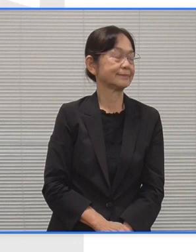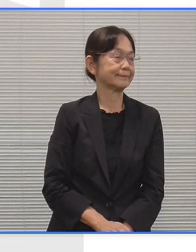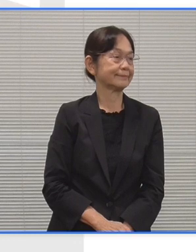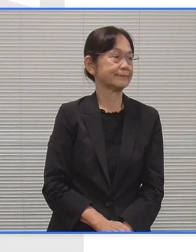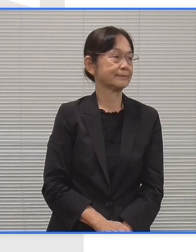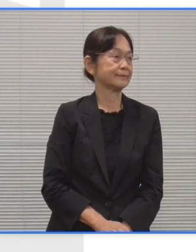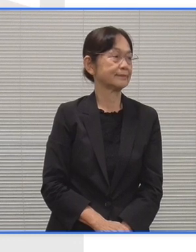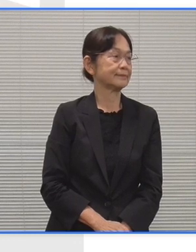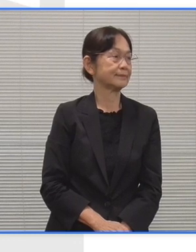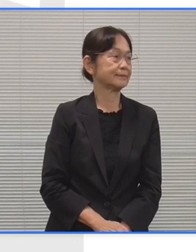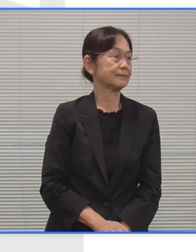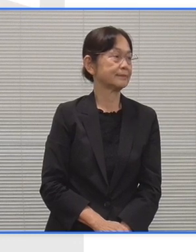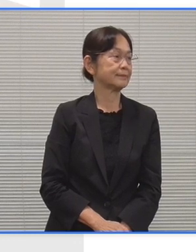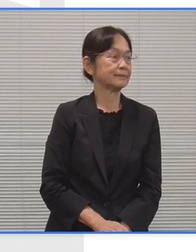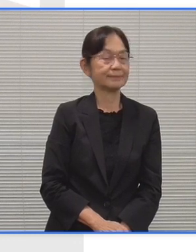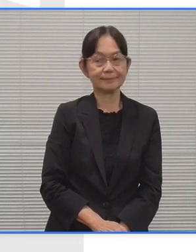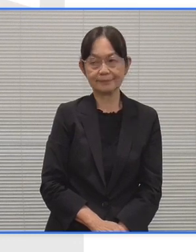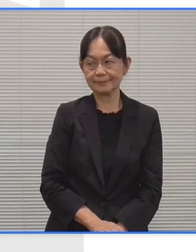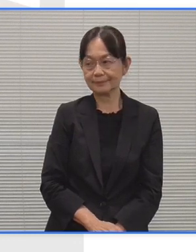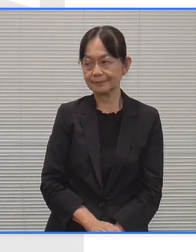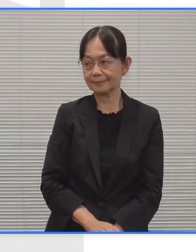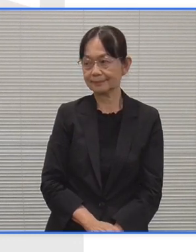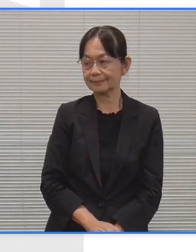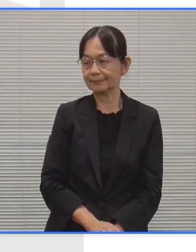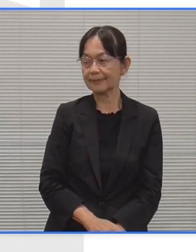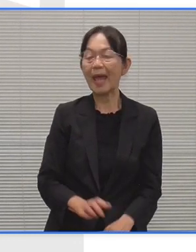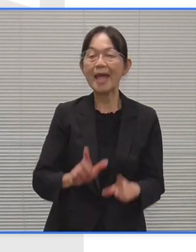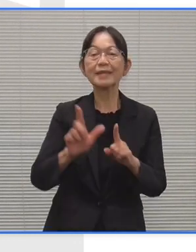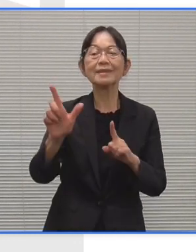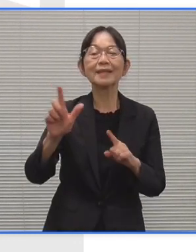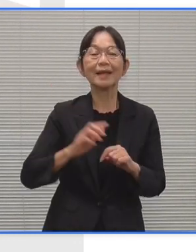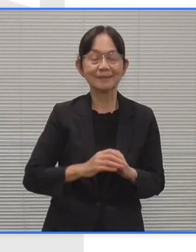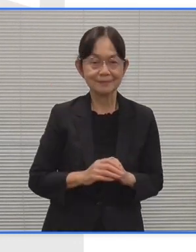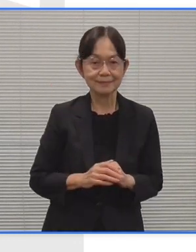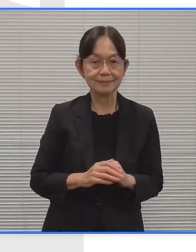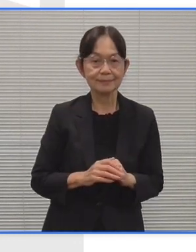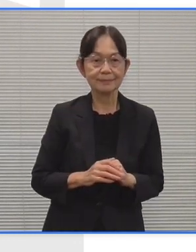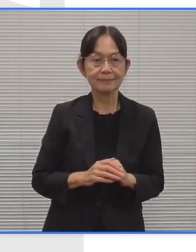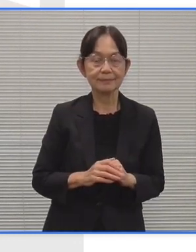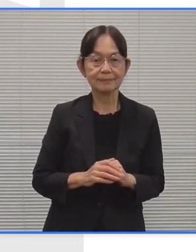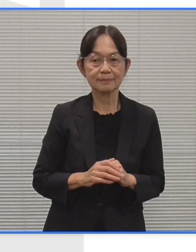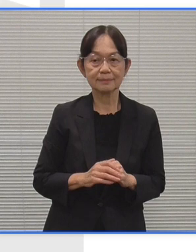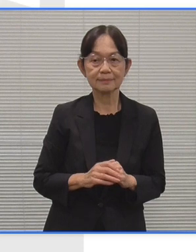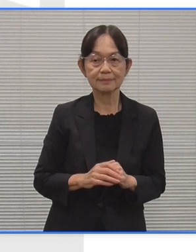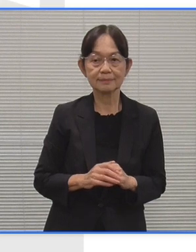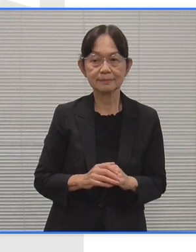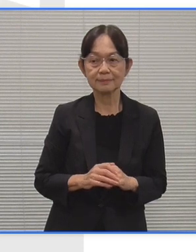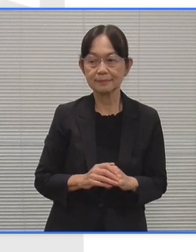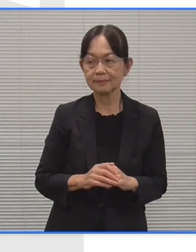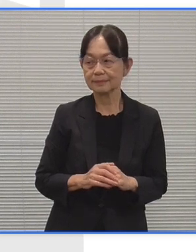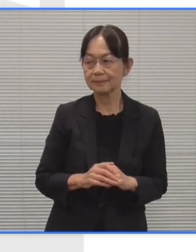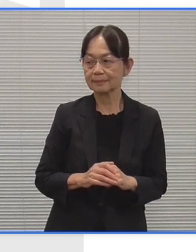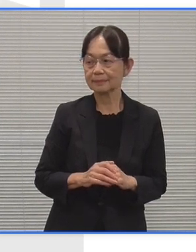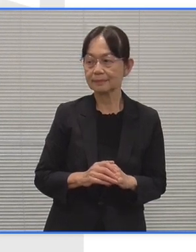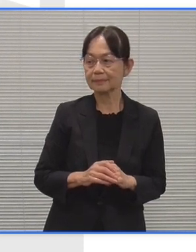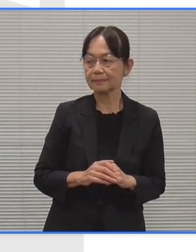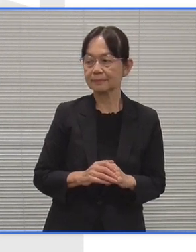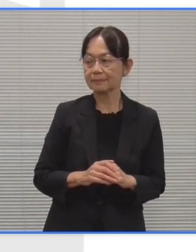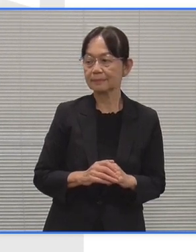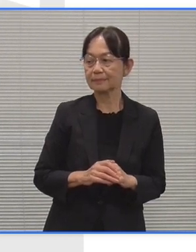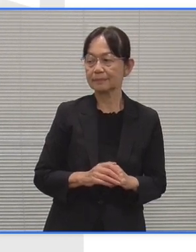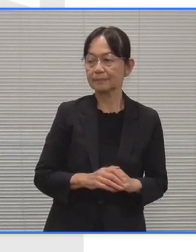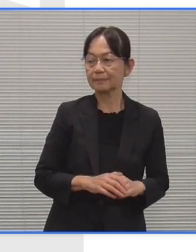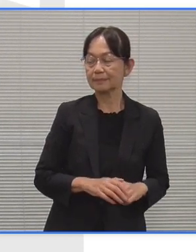か。すいません、NHK の桑原と申します。そごう西武の件でお伺いできればと思います。以